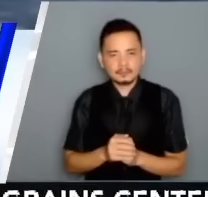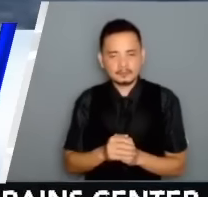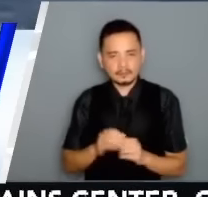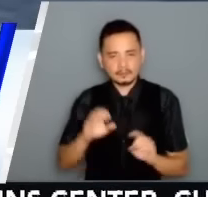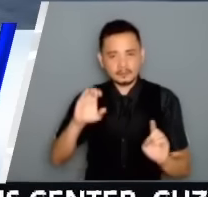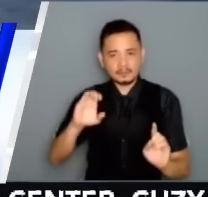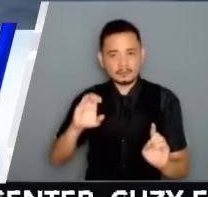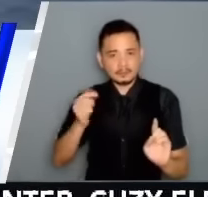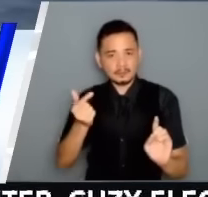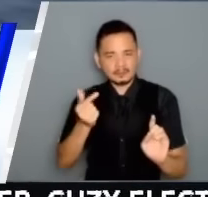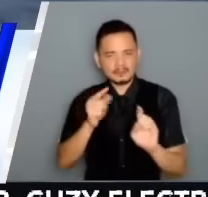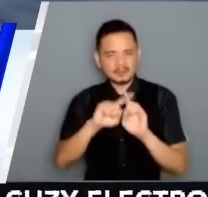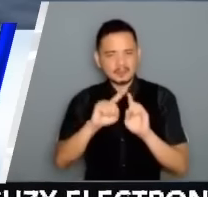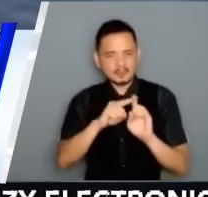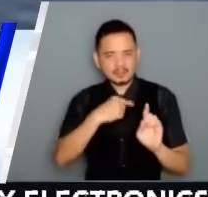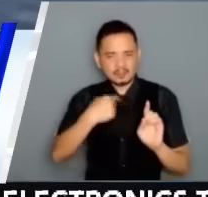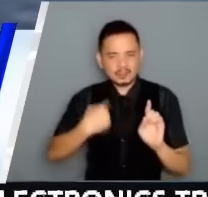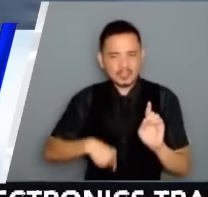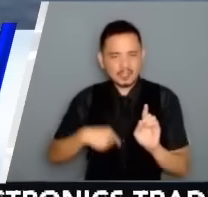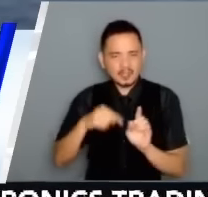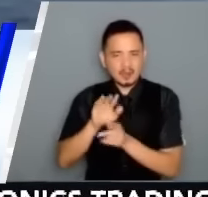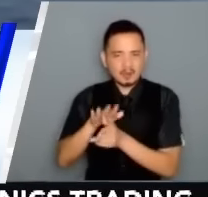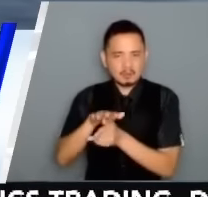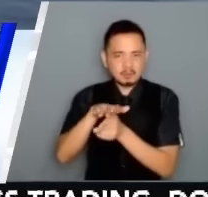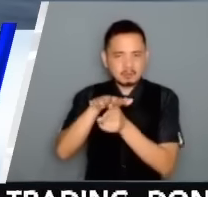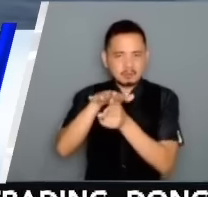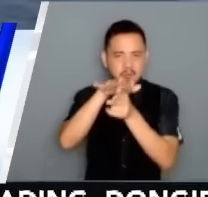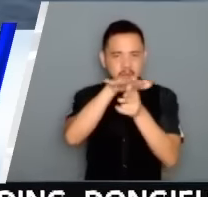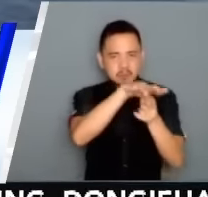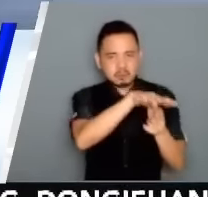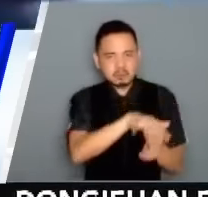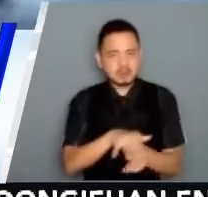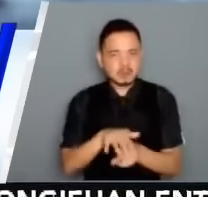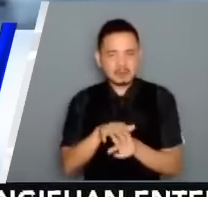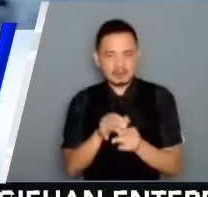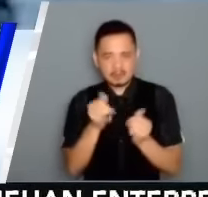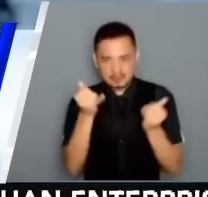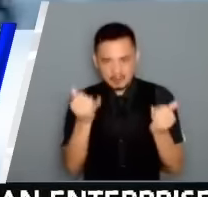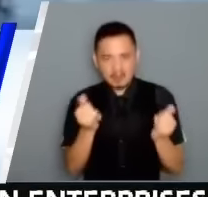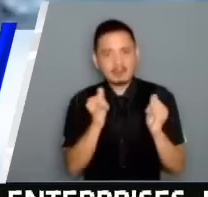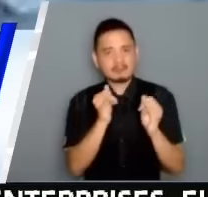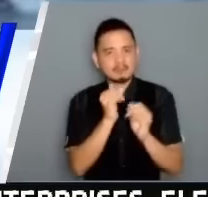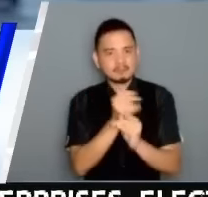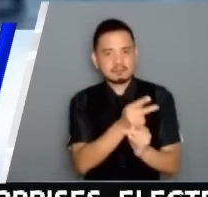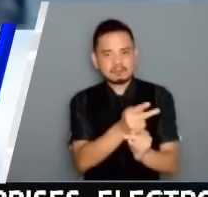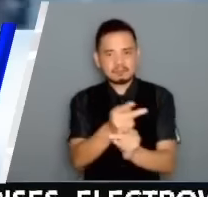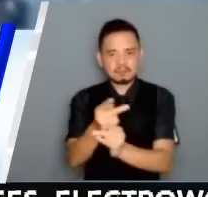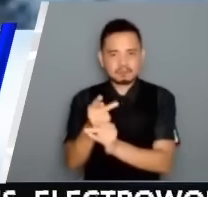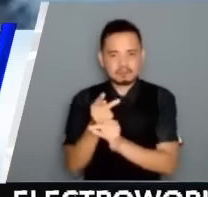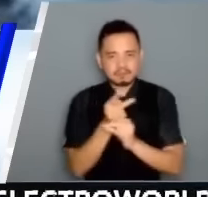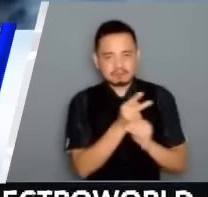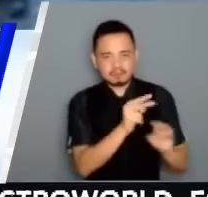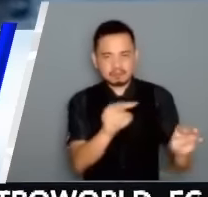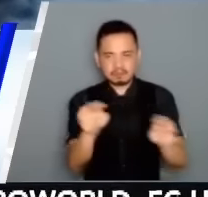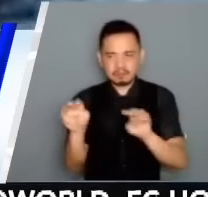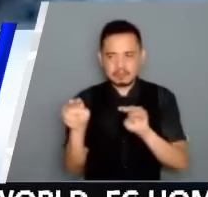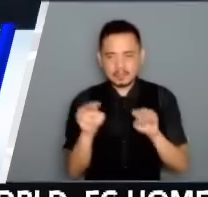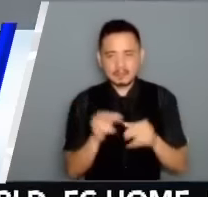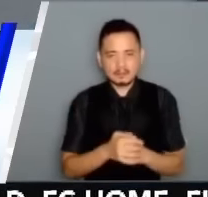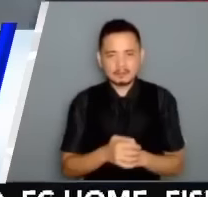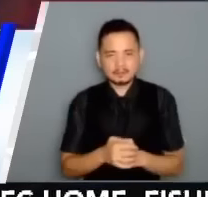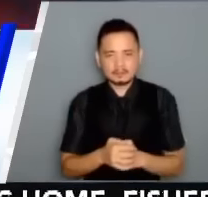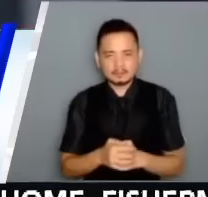at maging ng helicopter batay sa videong ibinigay ng aming source. Dakong alas 8 ng umaga nang magtapat sa Bulig